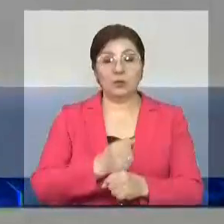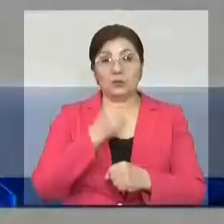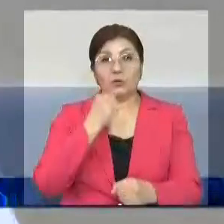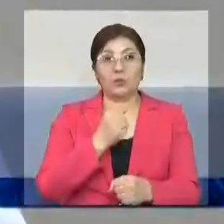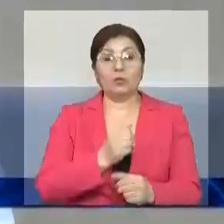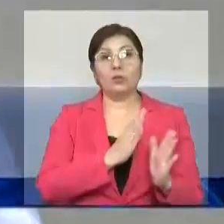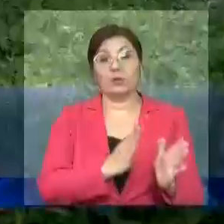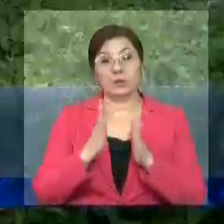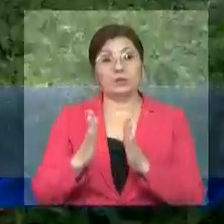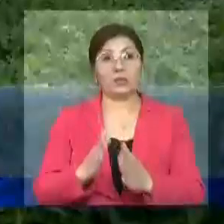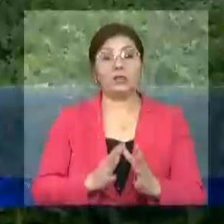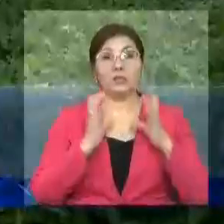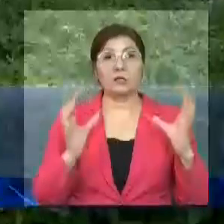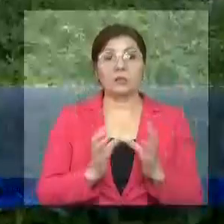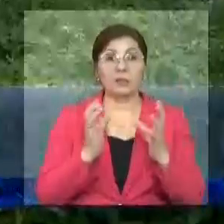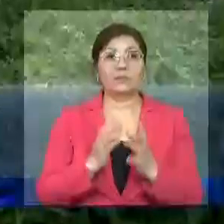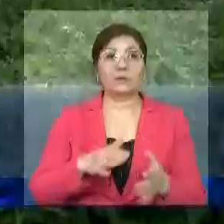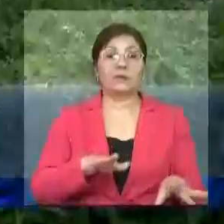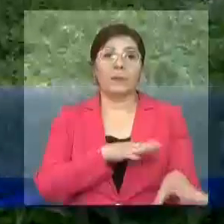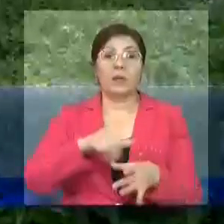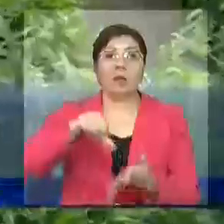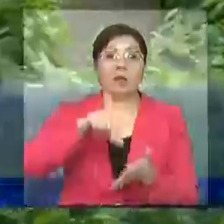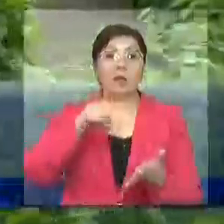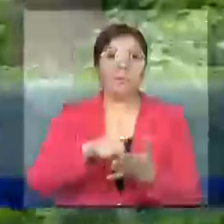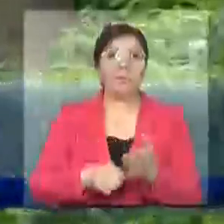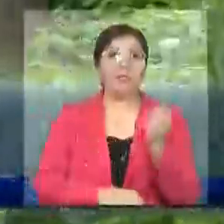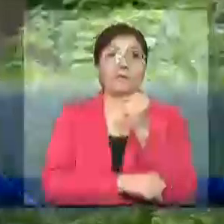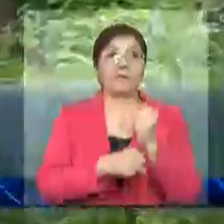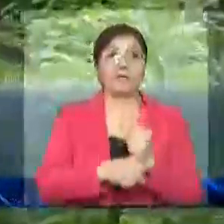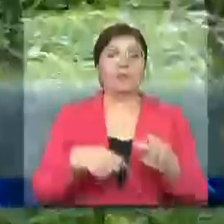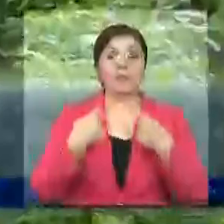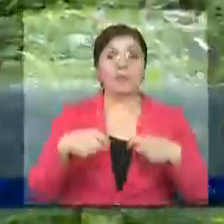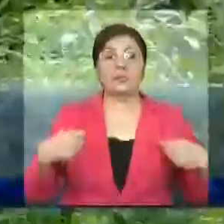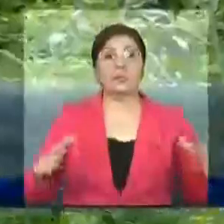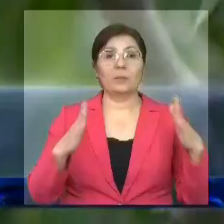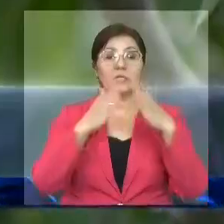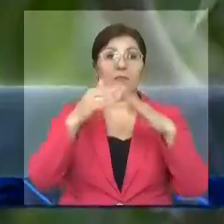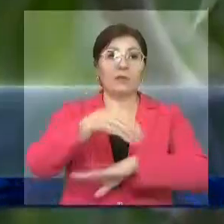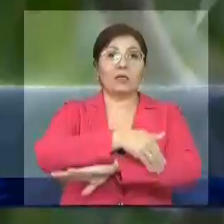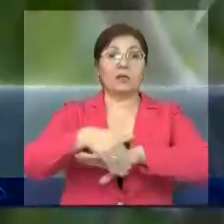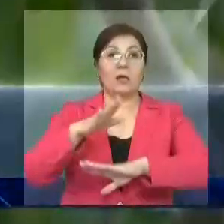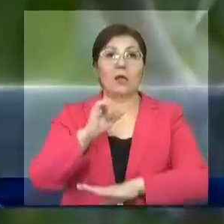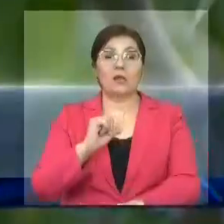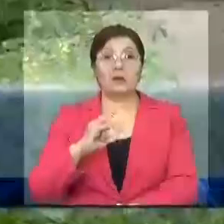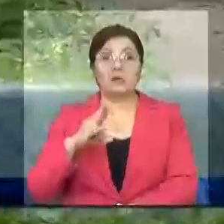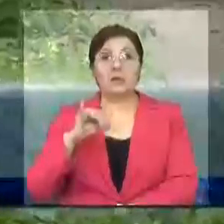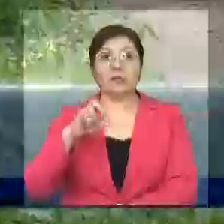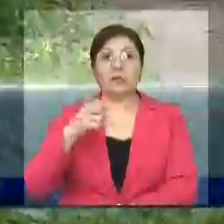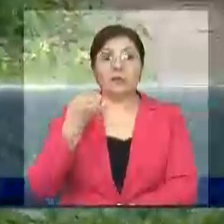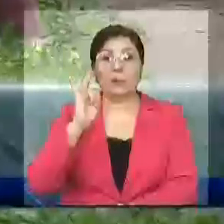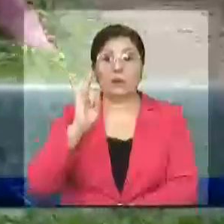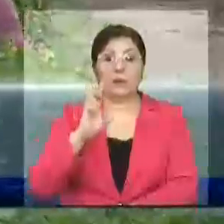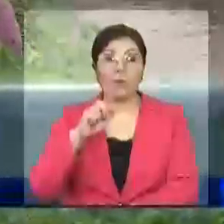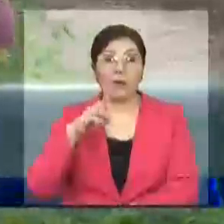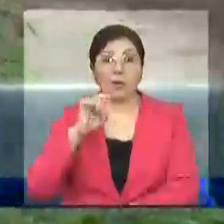в строжайшей чистоте. Также в акции приняли участие сотрудники одного из торговых домов по проспекту Занкибай-Батыра. К слову, в организации экологии уделяется